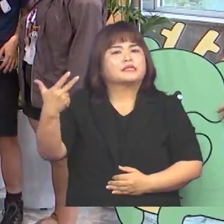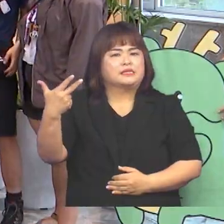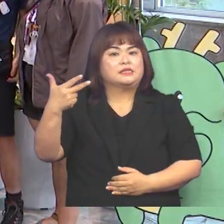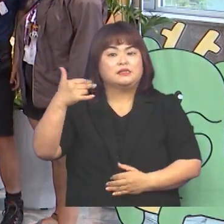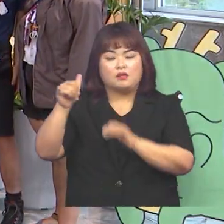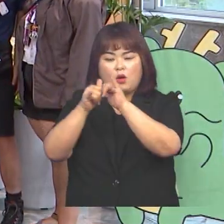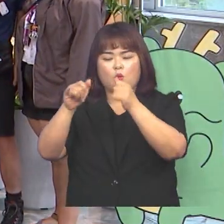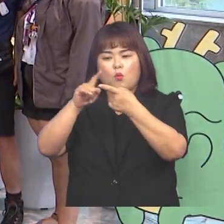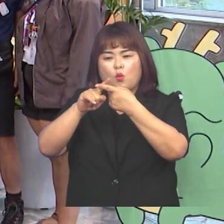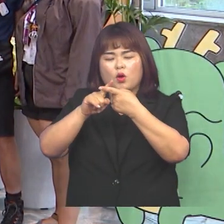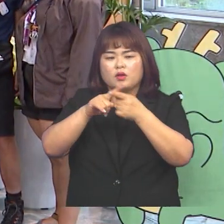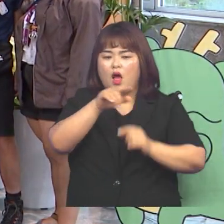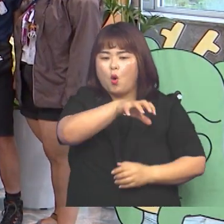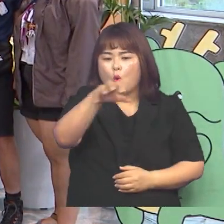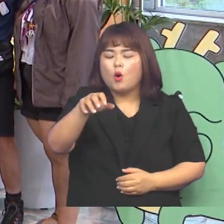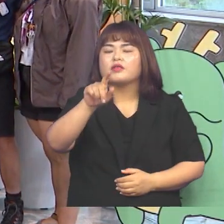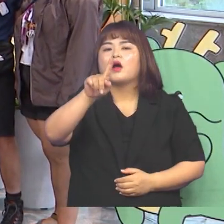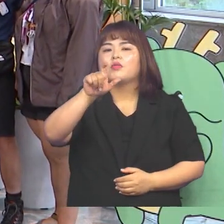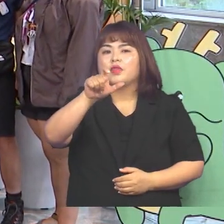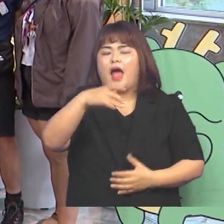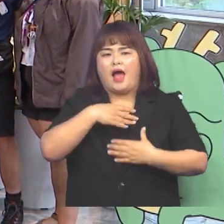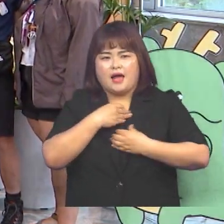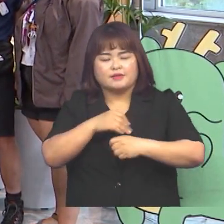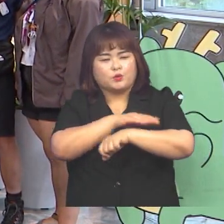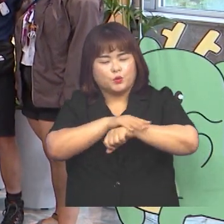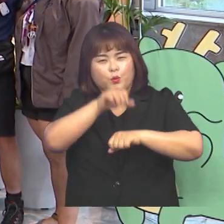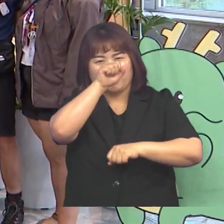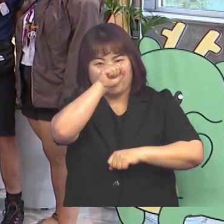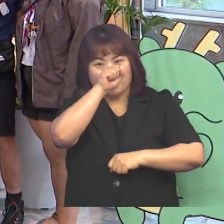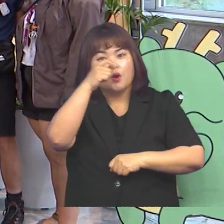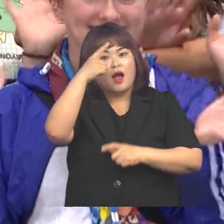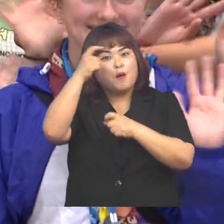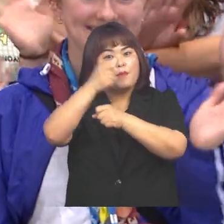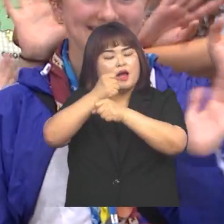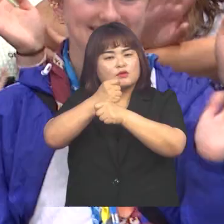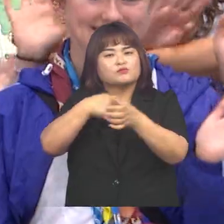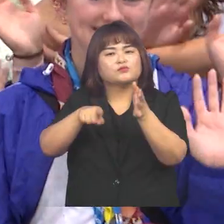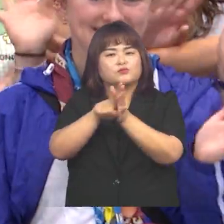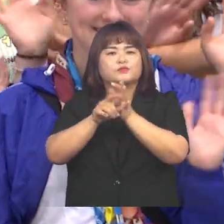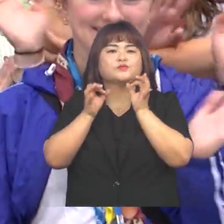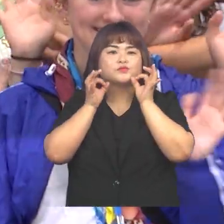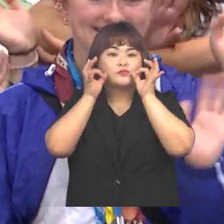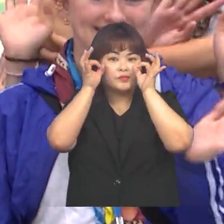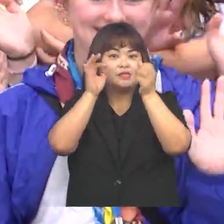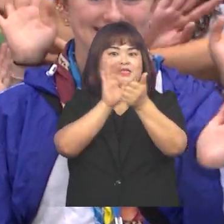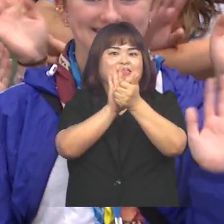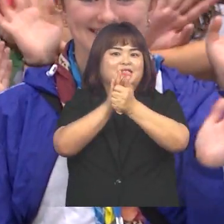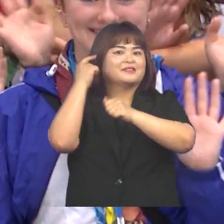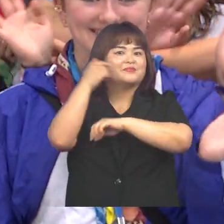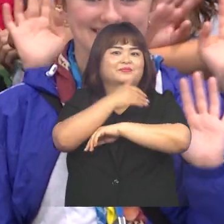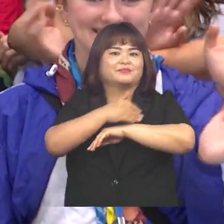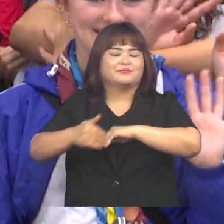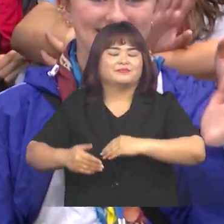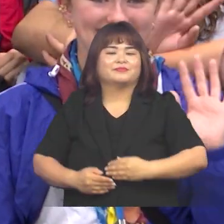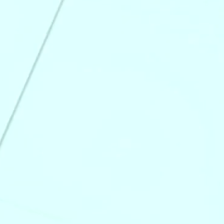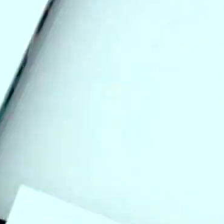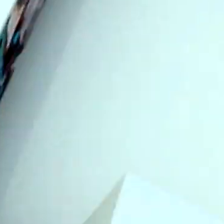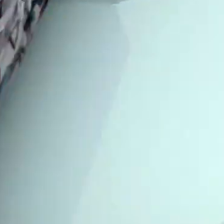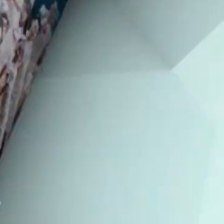대원들이 15개 시설에서 안전하게 좋은 추억을 가져갈 수 있도록 최선을 다해 지원할 예정입니다.